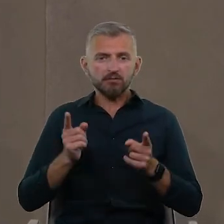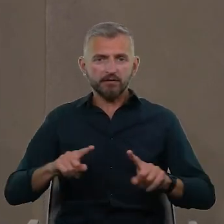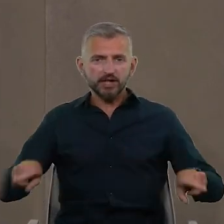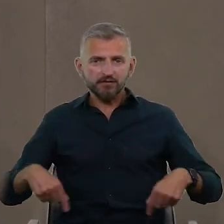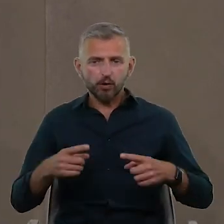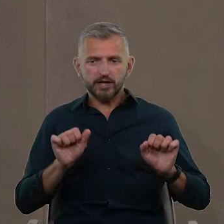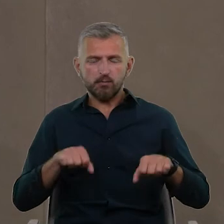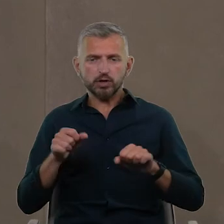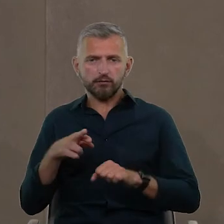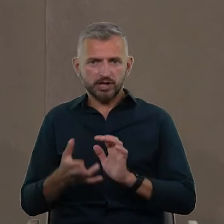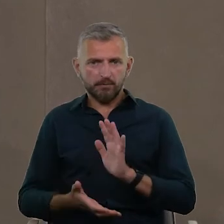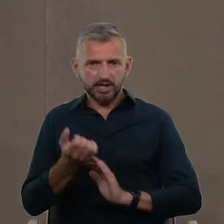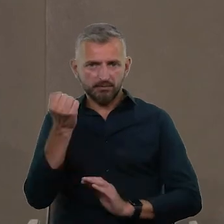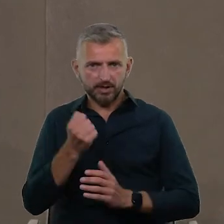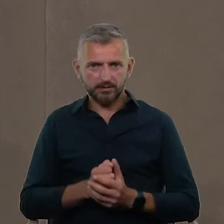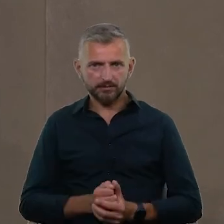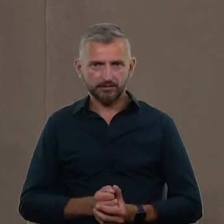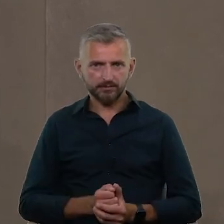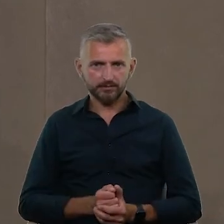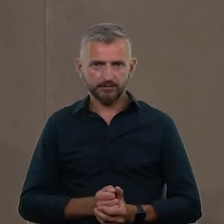створювати можливості для підтримки,